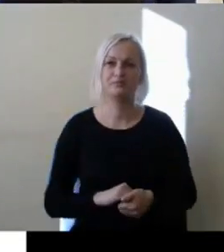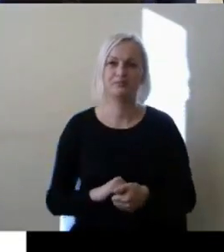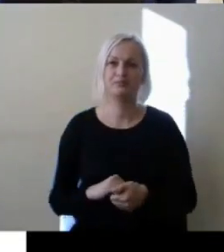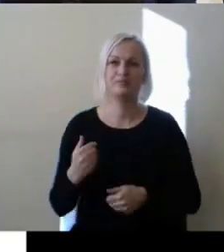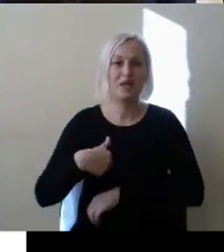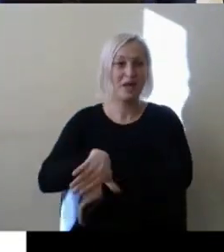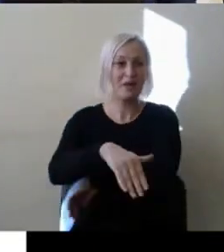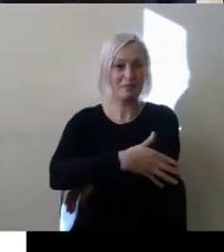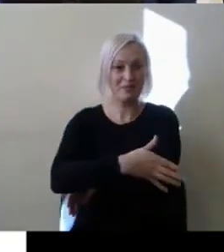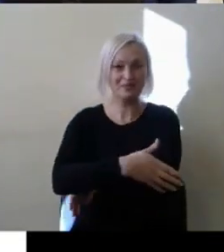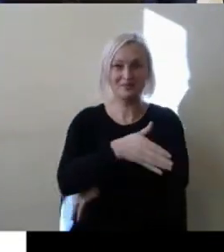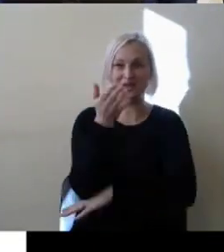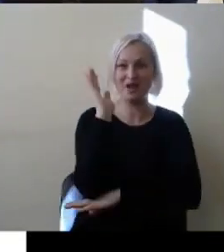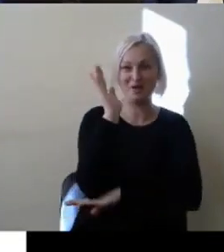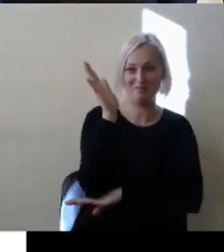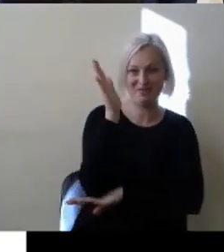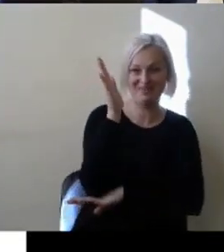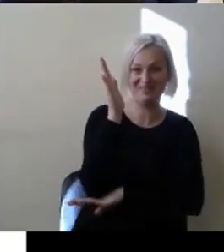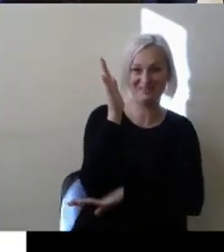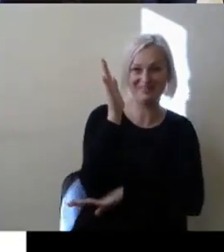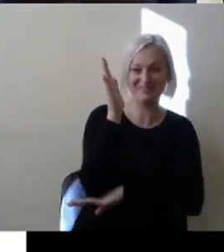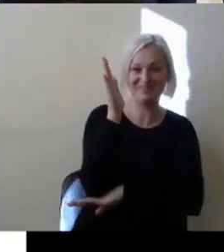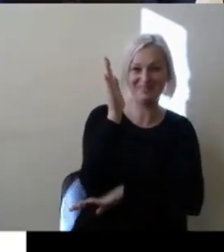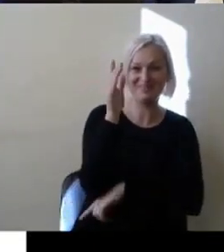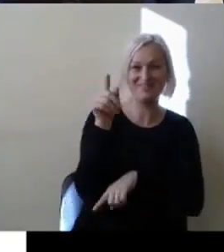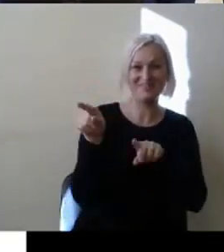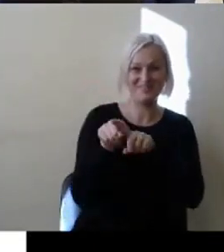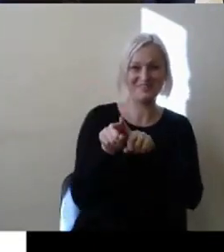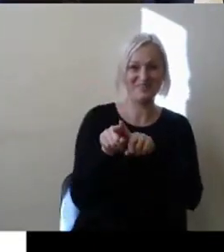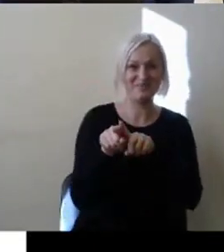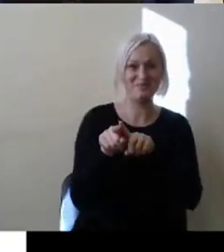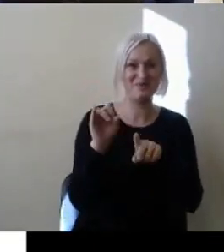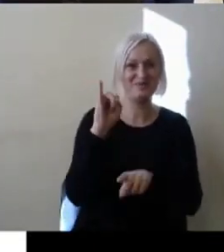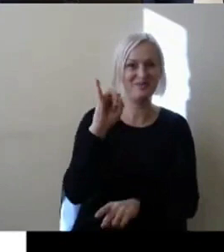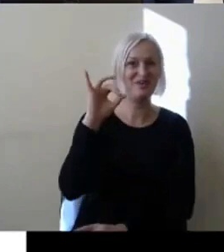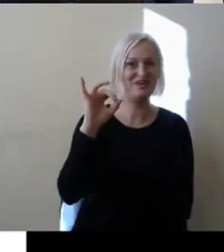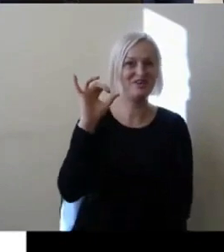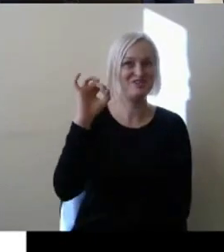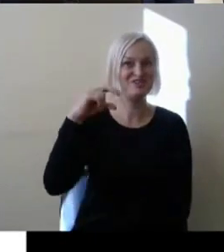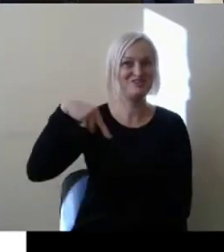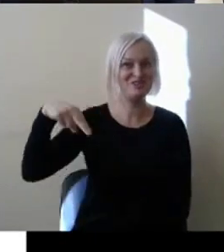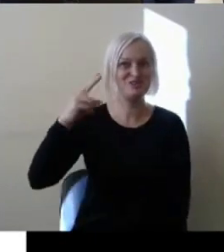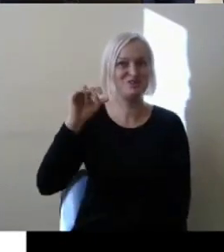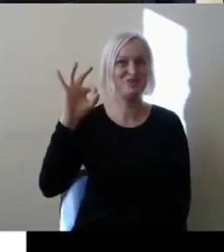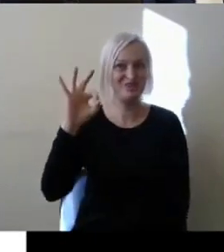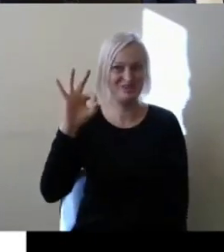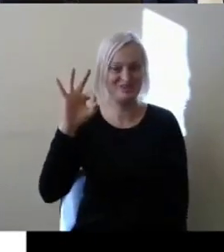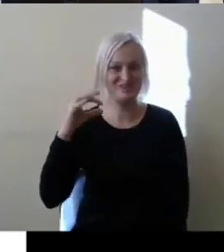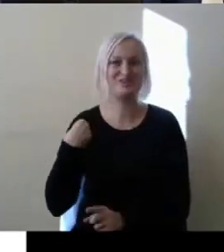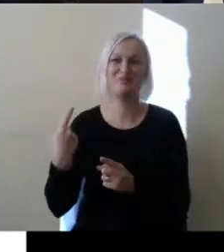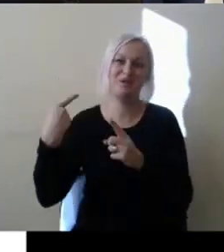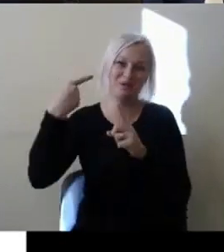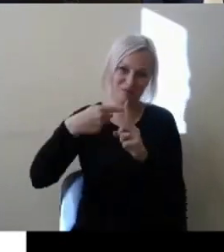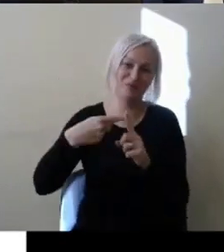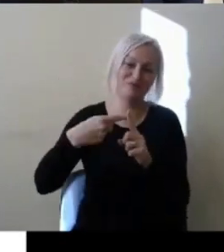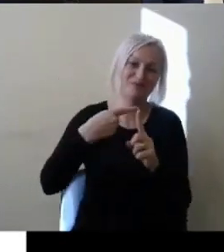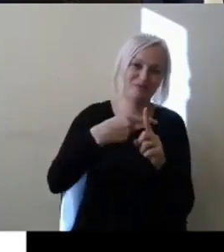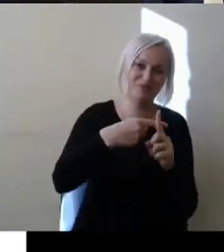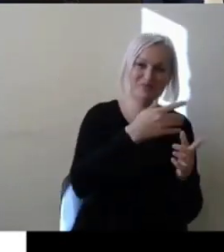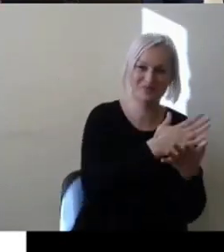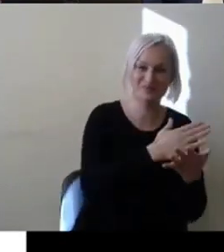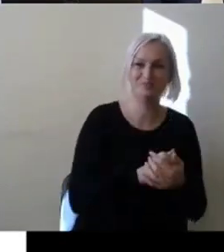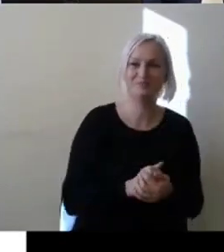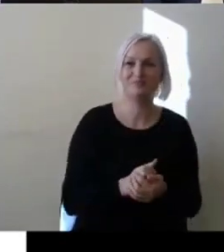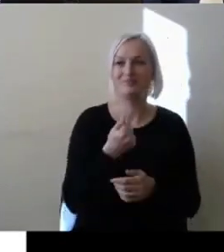ir Vygantas sakė, yra ir iššūkis gan didelis, bet aišku, yra ir privalumo. Iššūkis tai tikrai, kad tie,